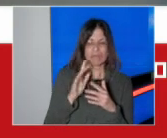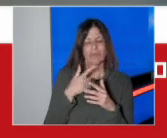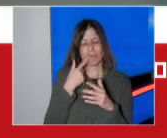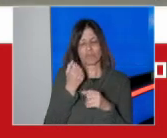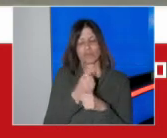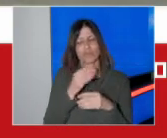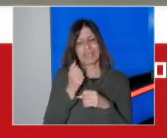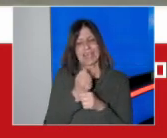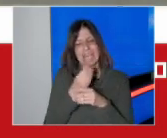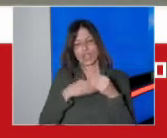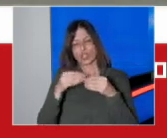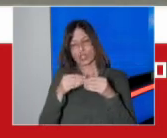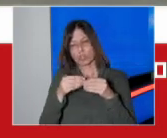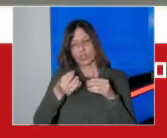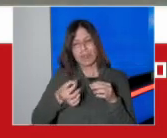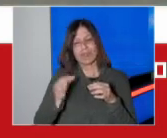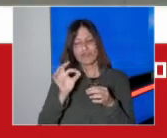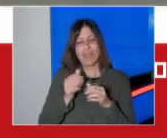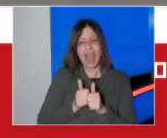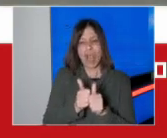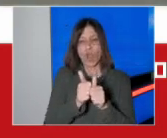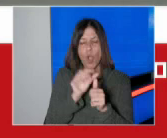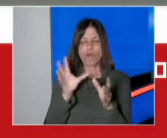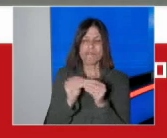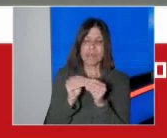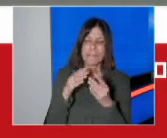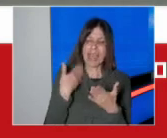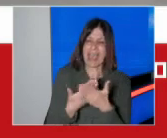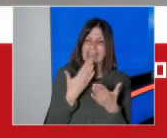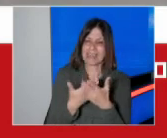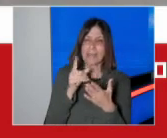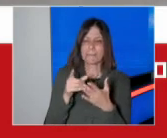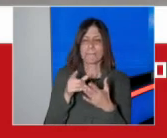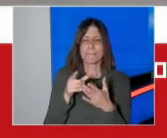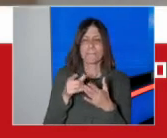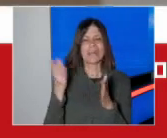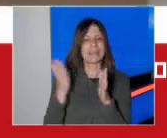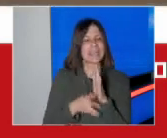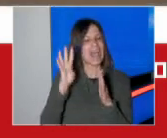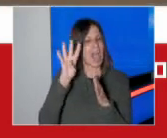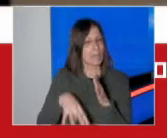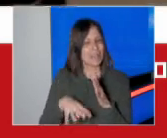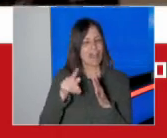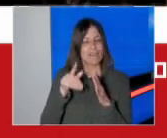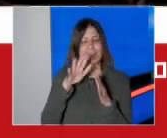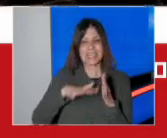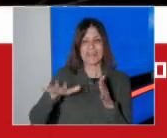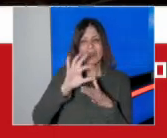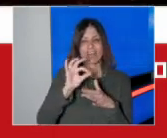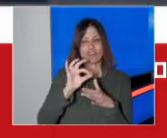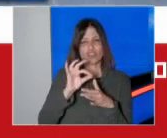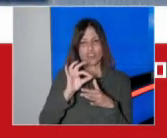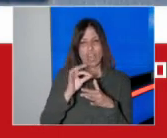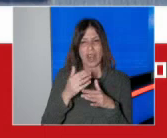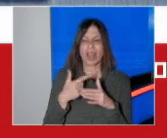שימוש בתוכנה כדי לעקוב אחרי עדים בתיק 4000 ואחרי אנשים בסביבת ראש הממשלה לשעבר נתניהו, בין היתר, גם